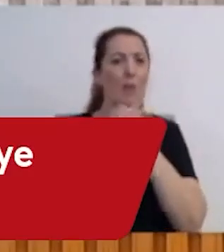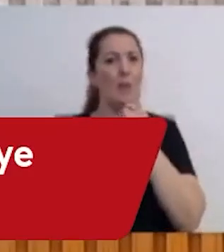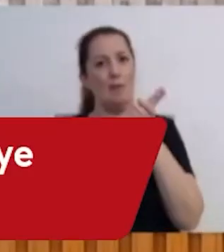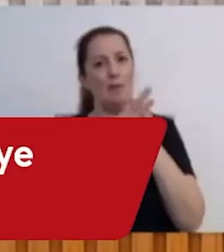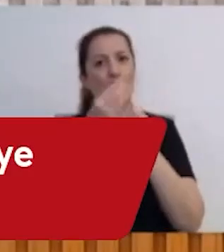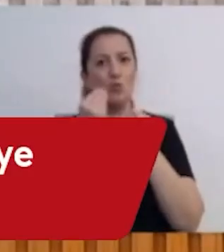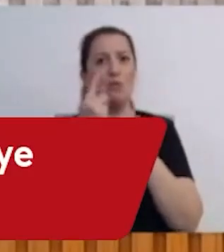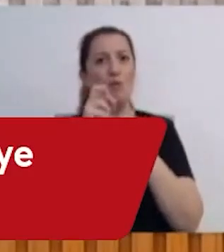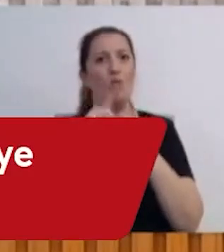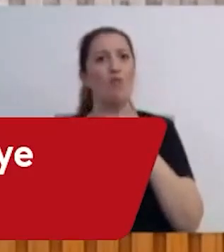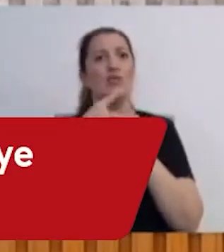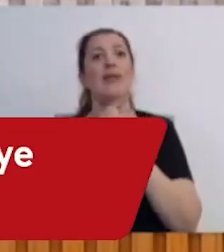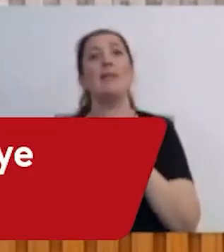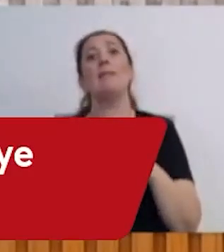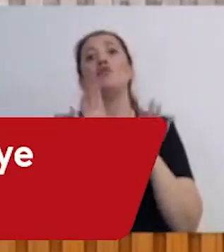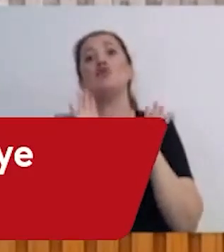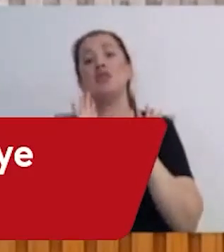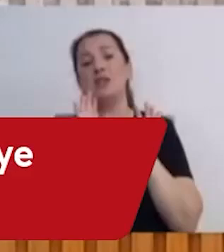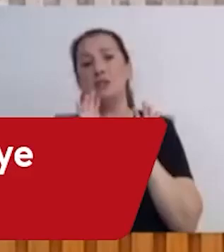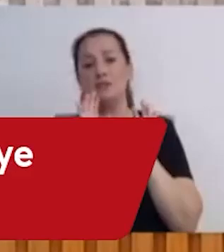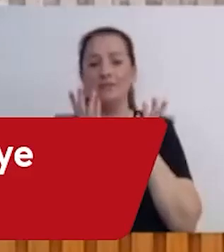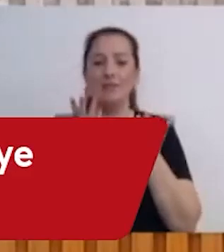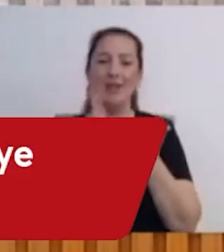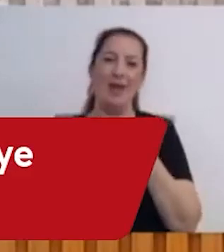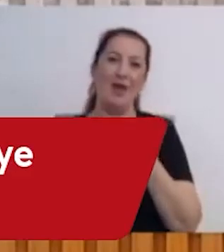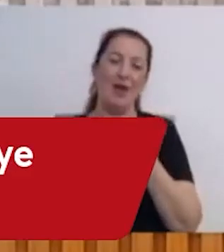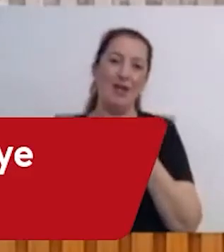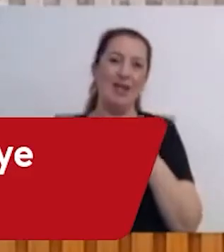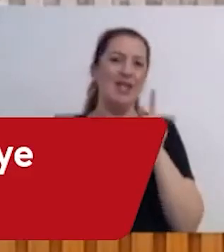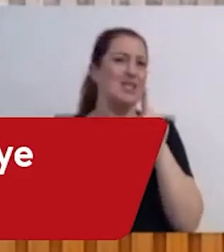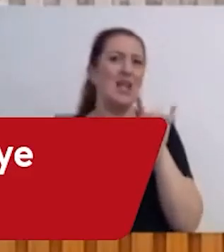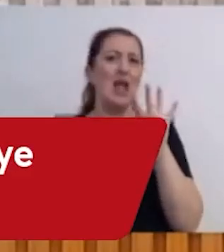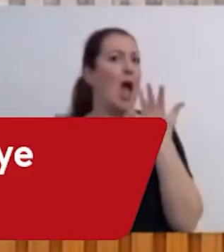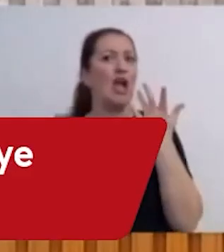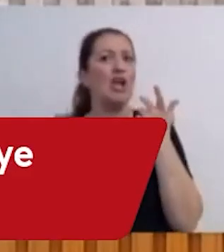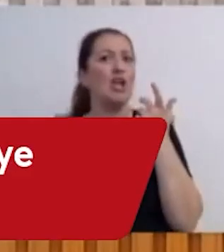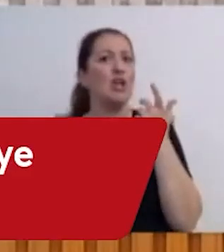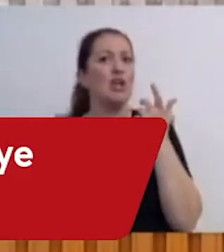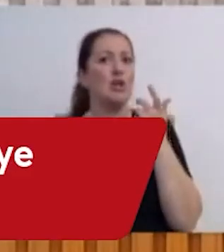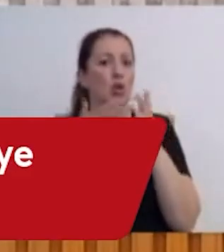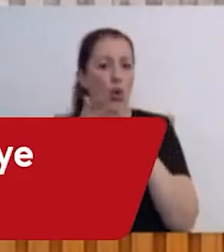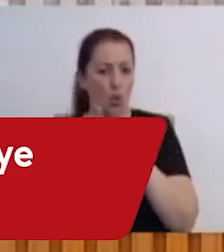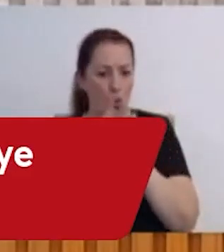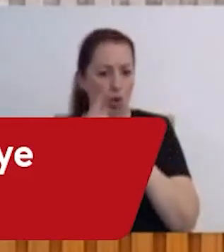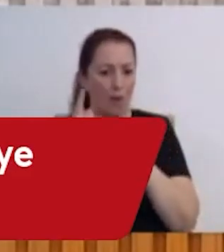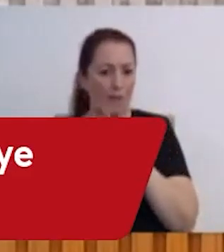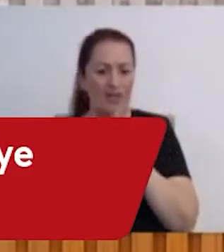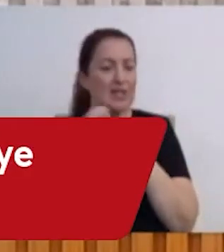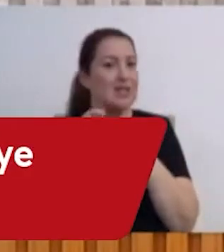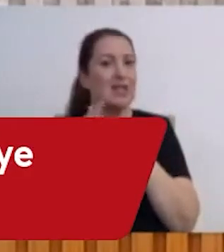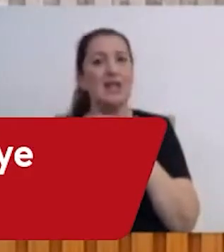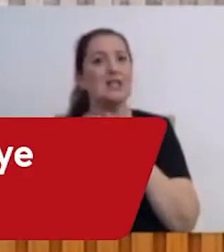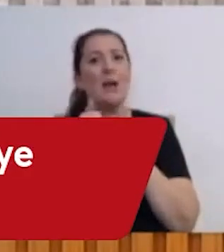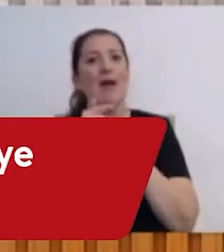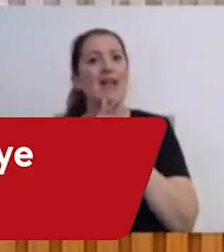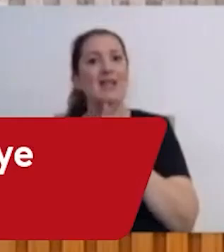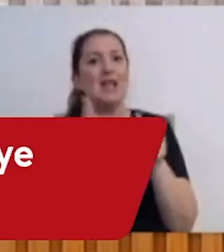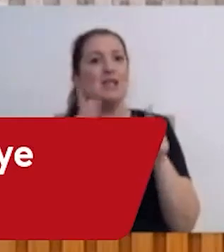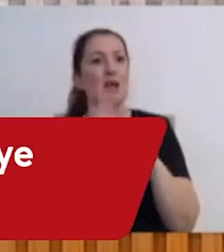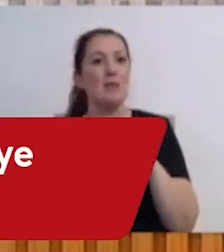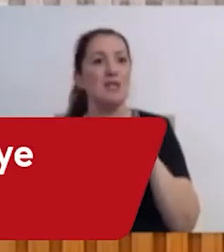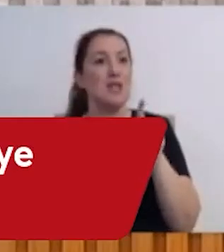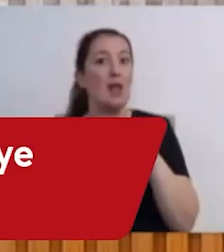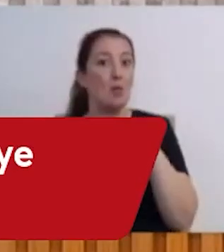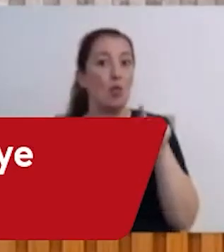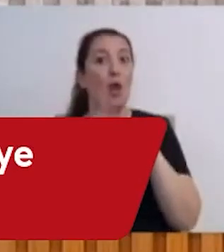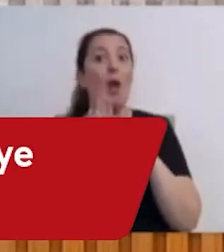proje demeyeceksin. Arkadaş, sen hangi şeye, doğru şeye ne zaman ses vereceksin? Sen